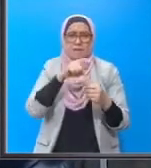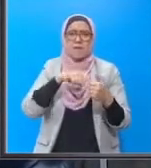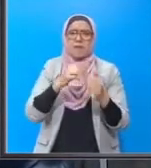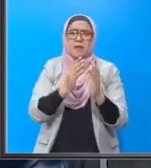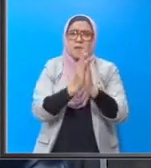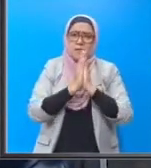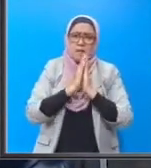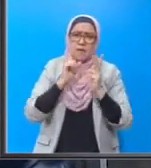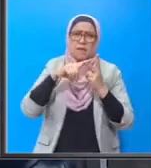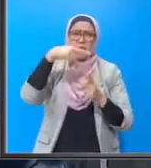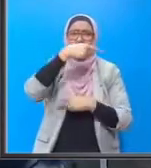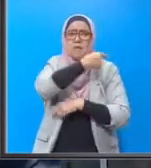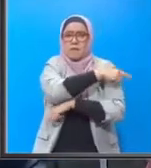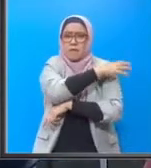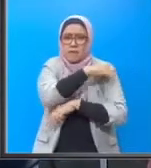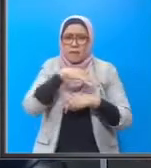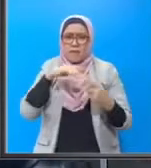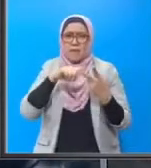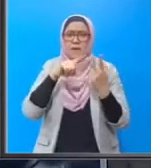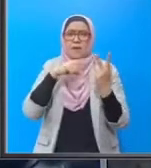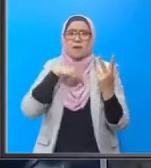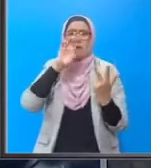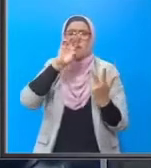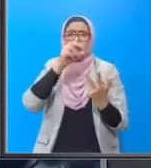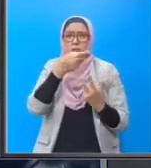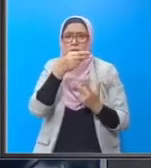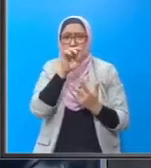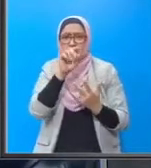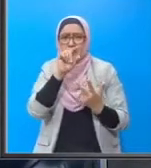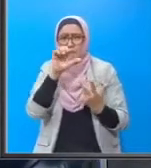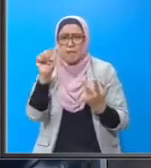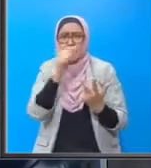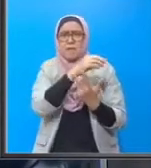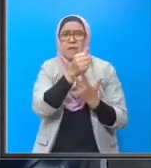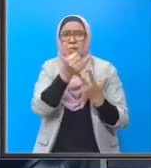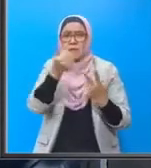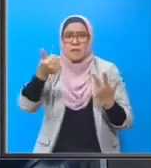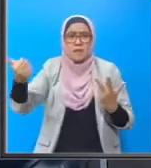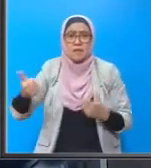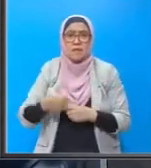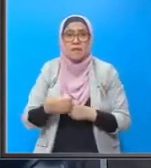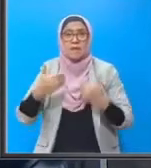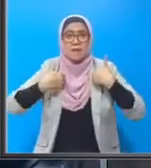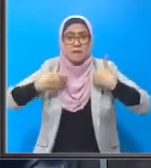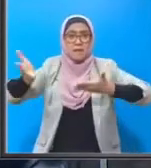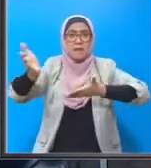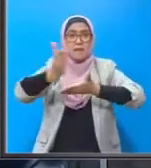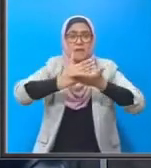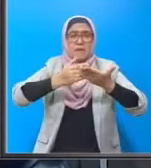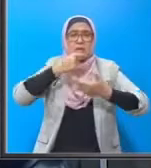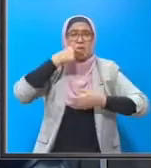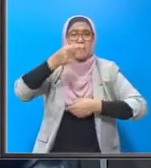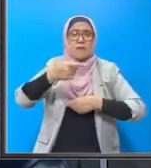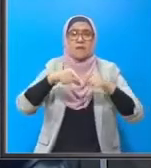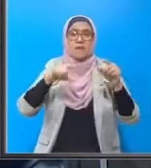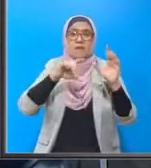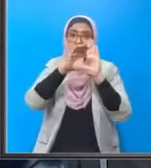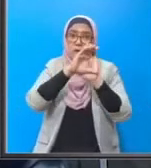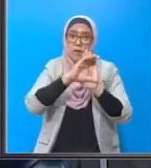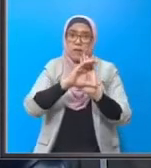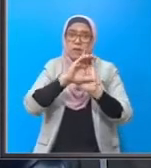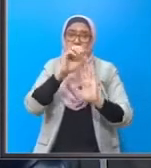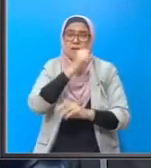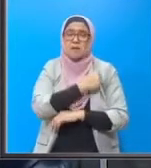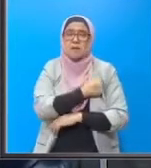dan lain-lain dimana ada pH yang menuduh velostin sebagai contoh